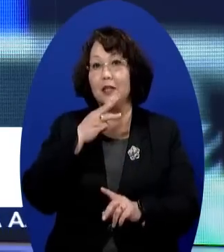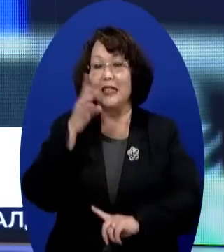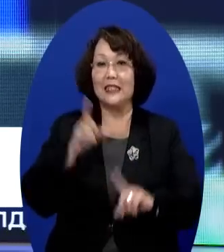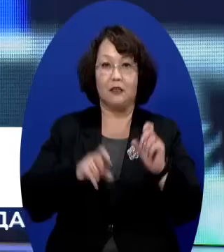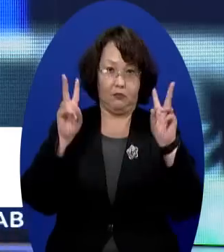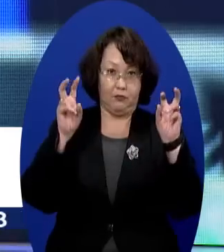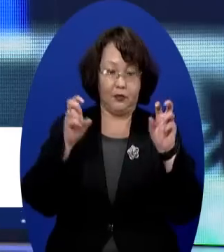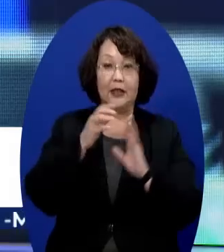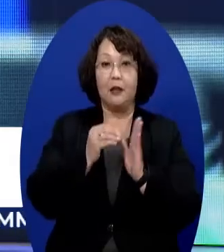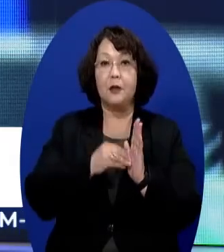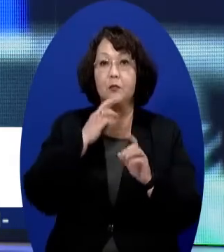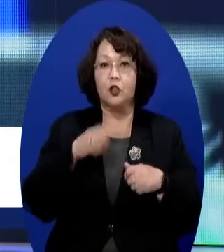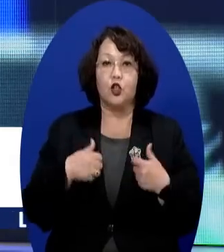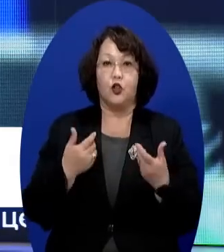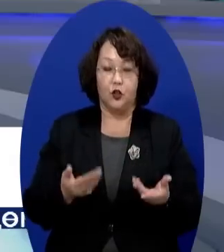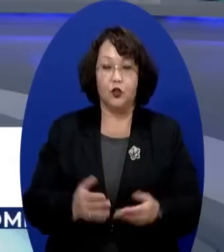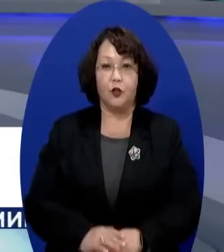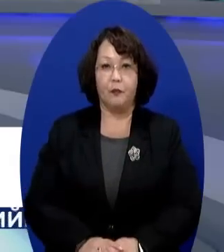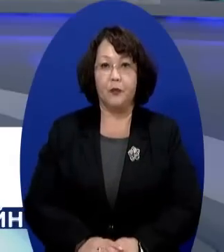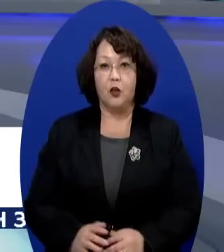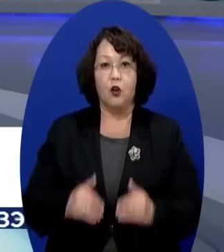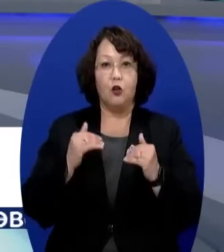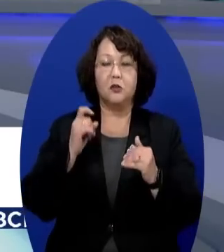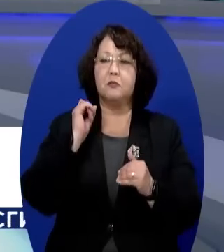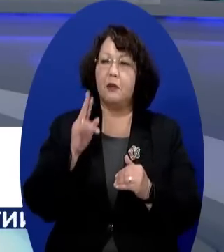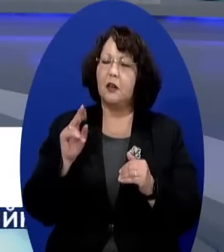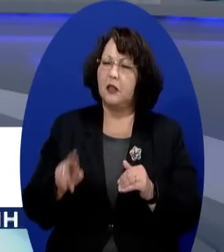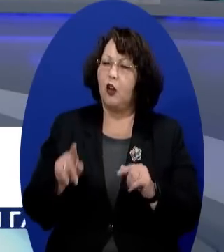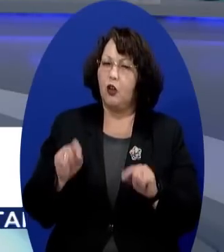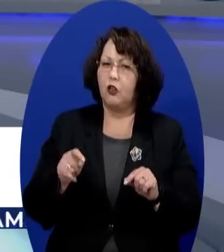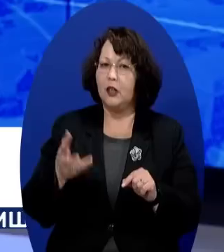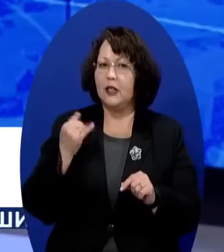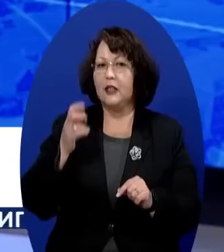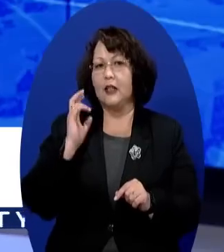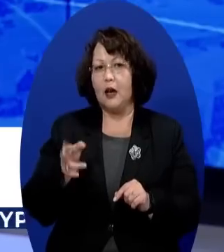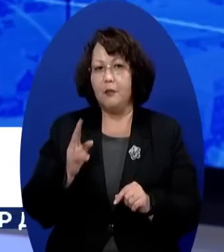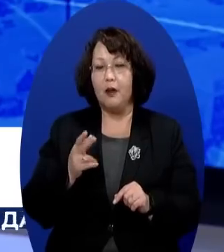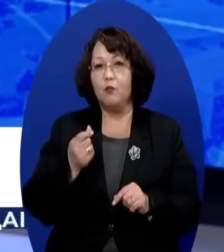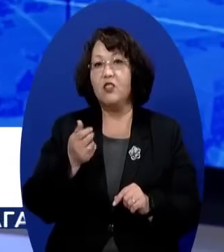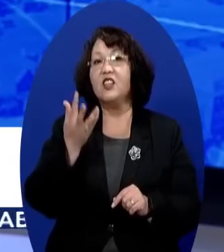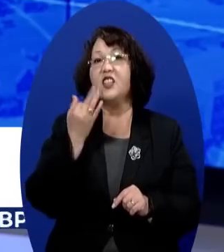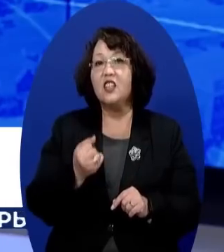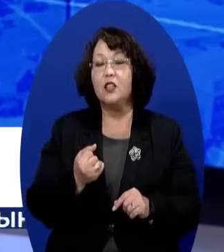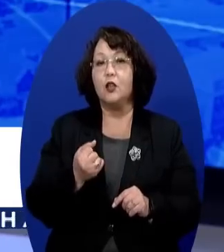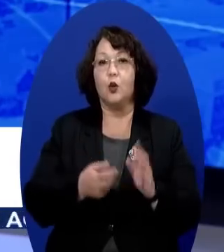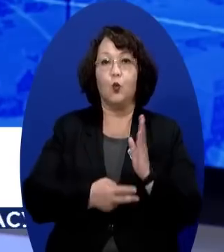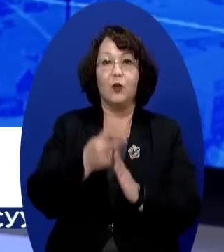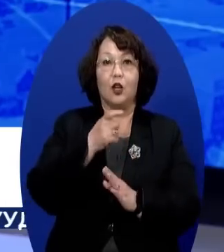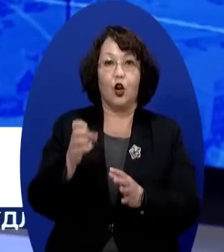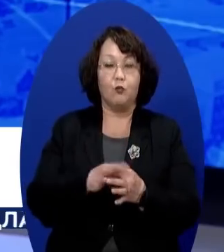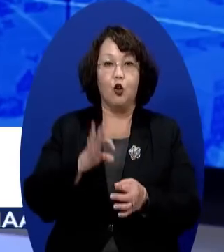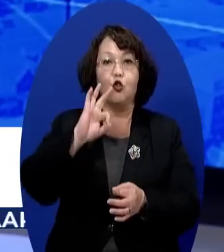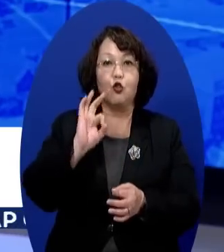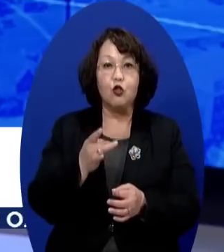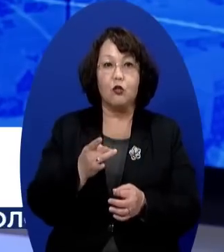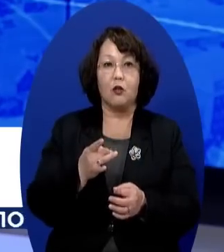болондоо хүргэх болно. За студиуд редактор Санчирмаа ажиллаж байна. Хөгжлийн банкн дээр яг одоо хичнээн компани хідэн төргөөр үнэлэгдэх үр авлага үүссэн